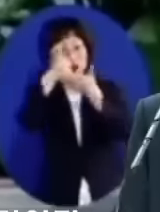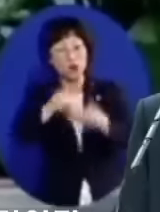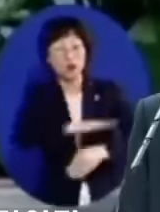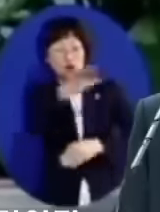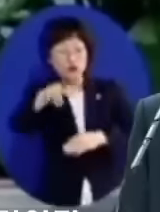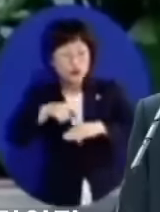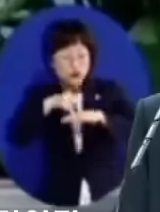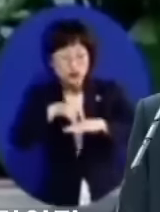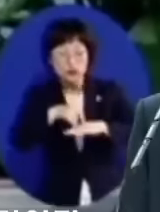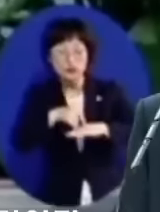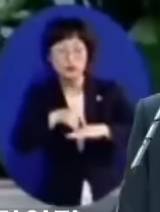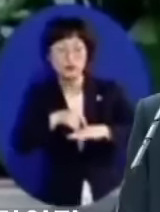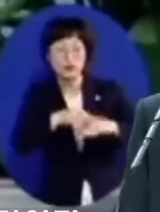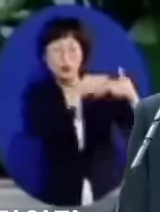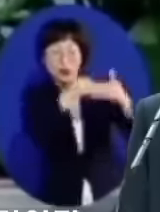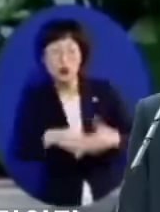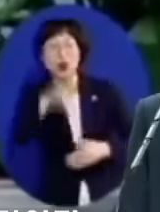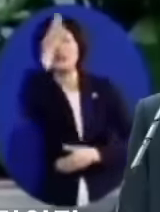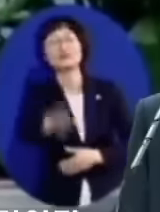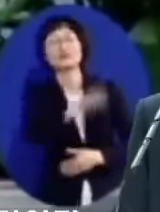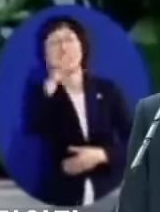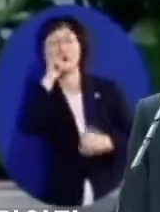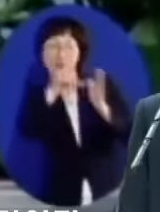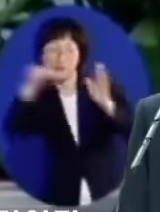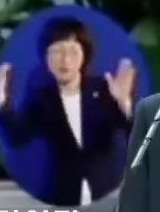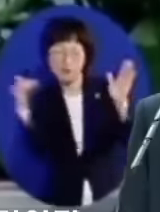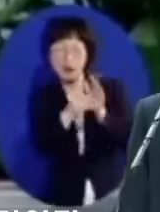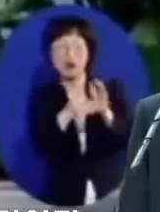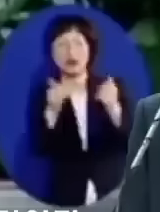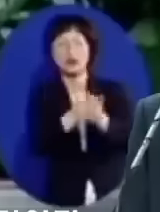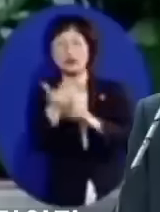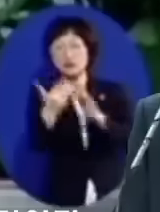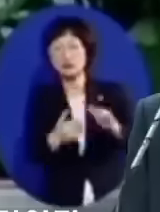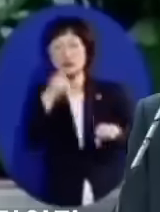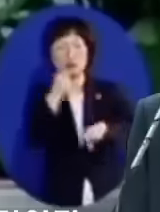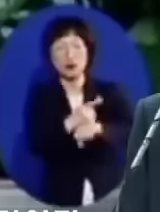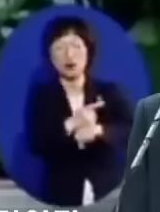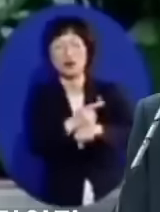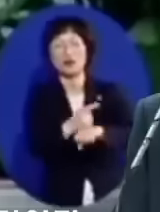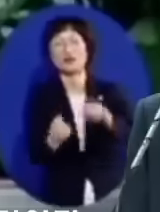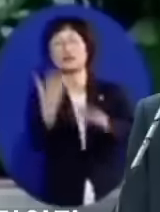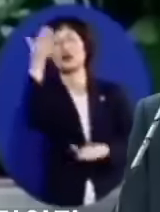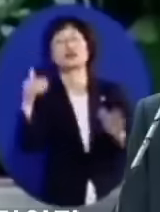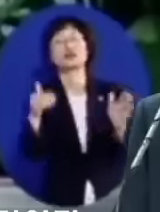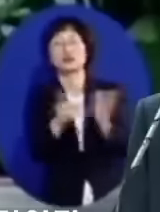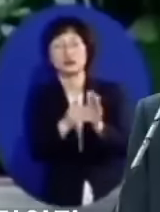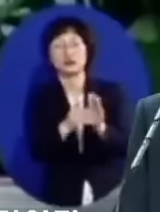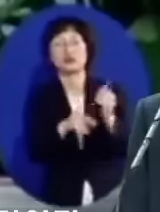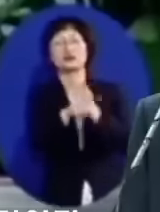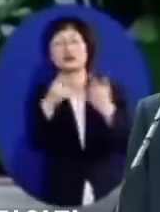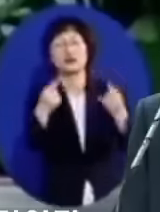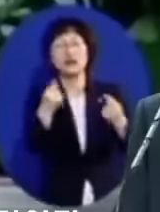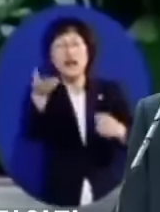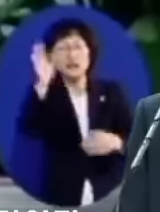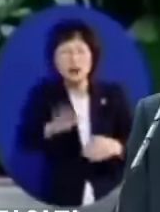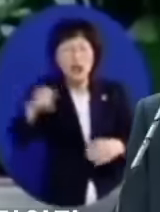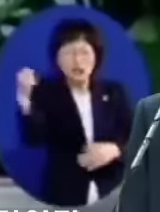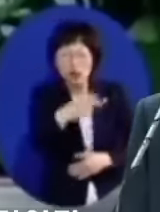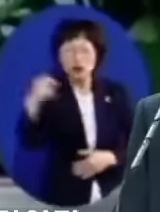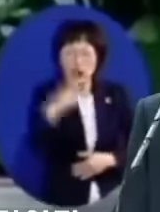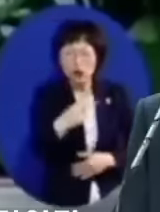우리 육을 데리고서 십자가에 못 박았기 때문에 이미 우리는 이겨놓은 싸움을 싸우는 것입니다. 그래도 자꾸 달라드는